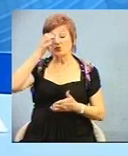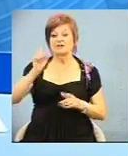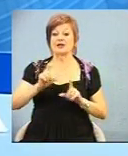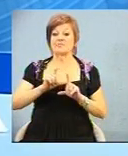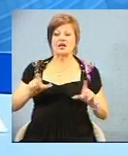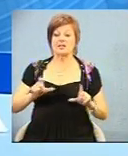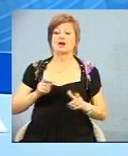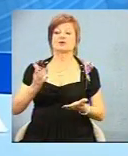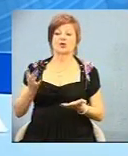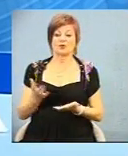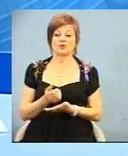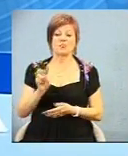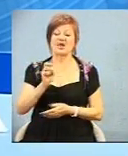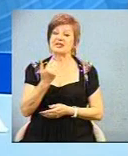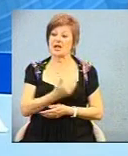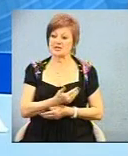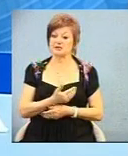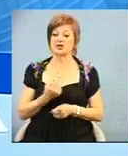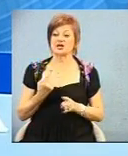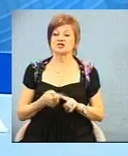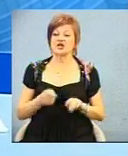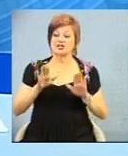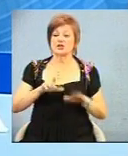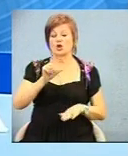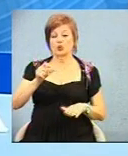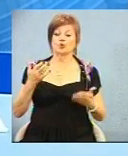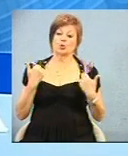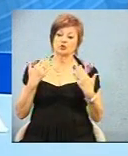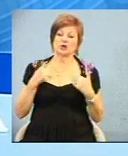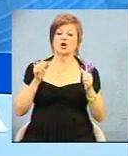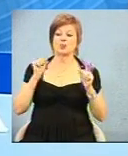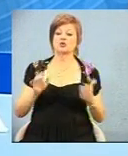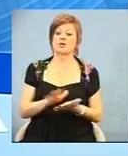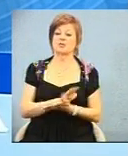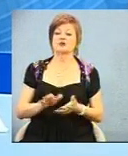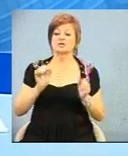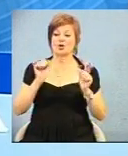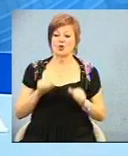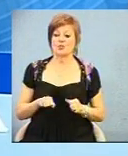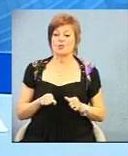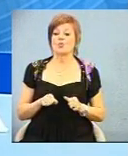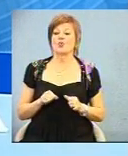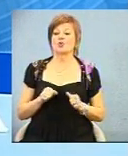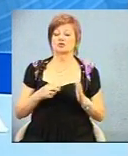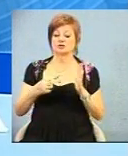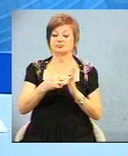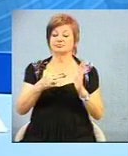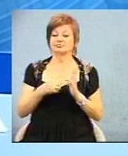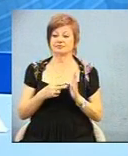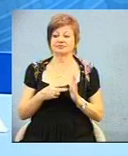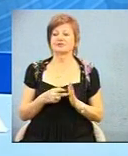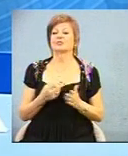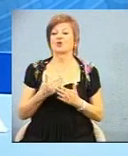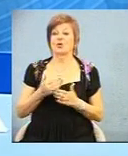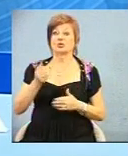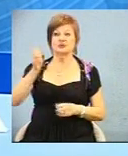з'явилась на площі Єдності у Бердянську. Тепер і містяни, і відпочивальники безкоштовно можуть заряджати свої електричні пристрої від